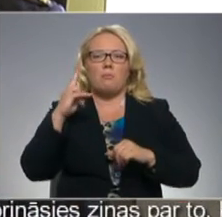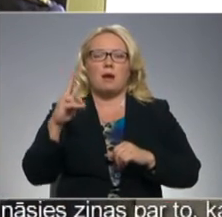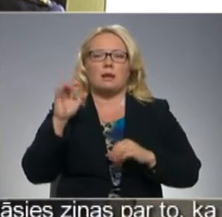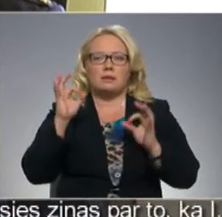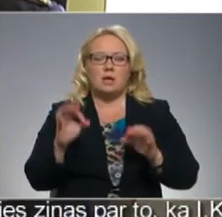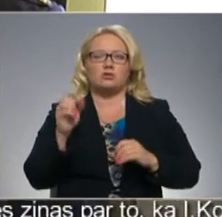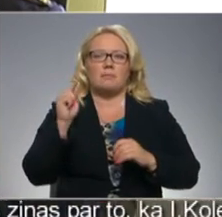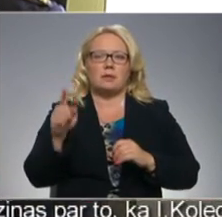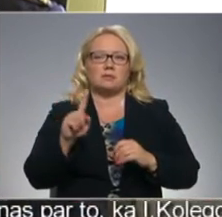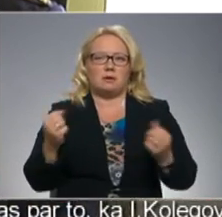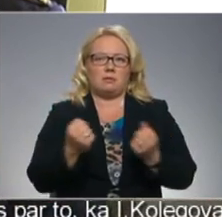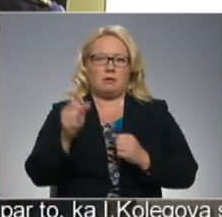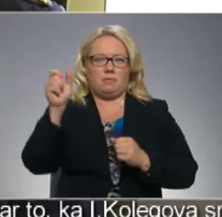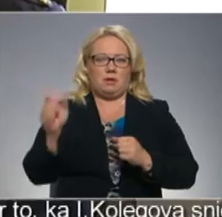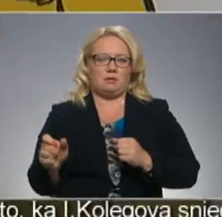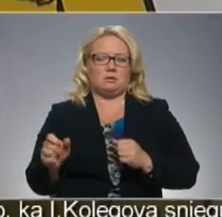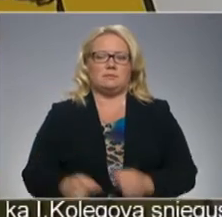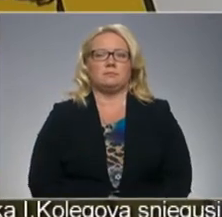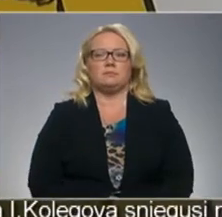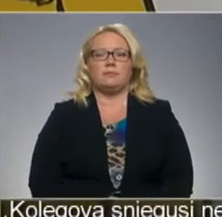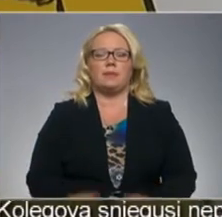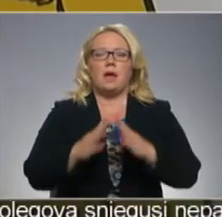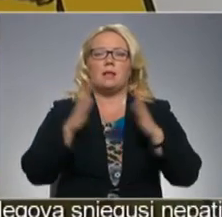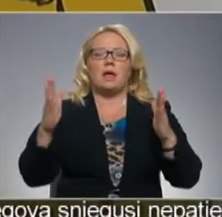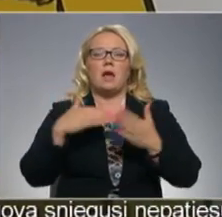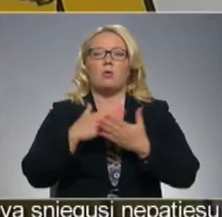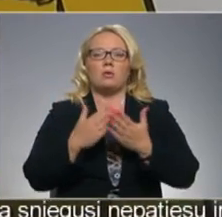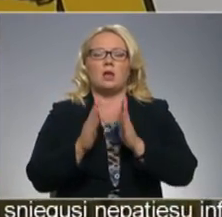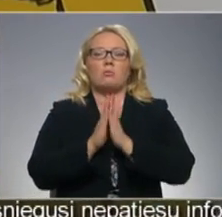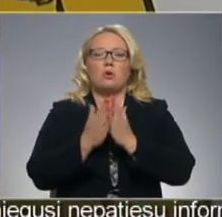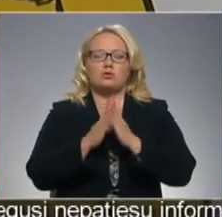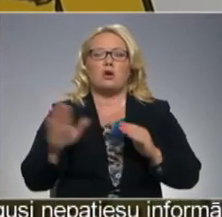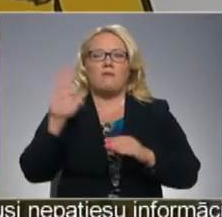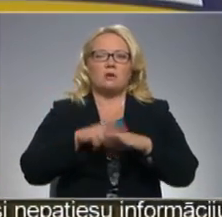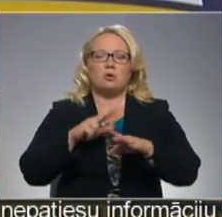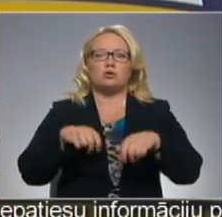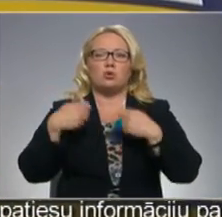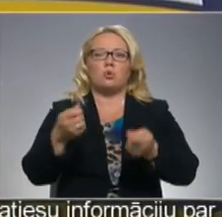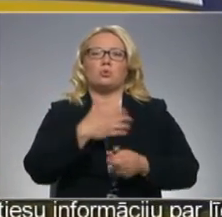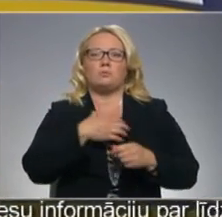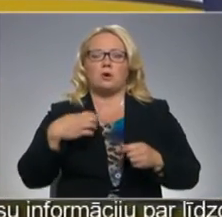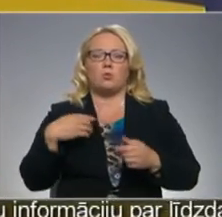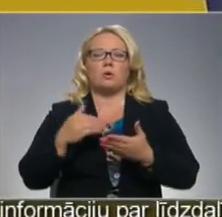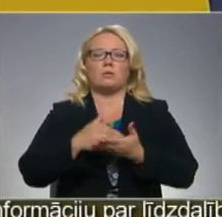tiešām ir dienestu darbinieks. Lielāko daļu brošūru Valsts policija nodos pašvaldībām,